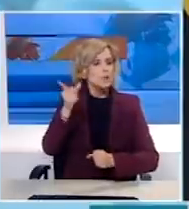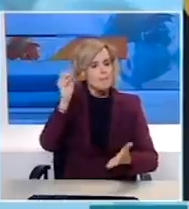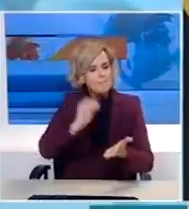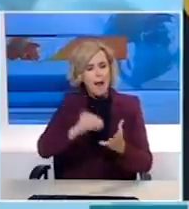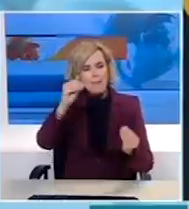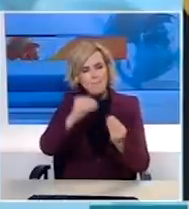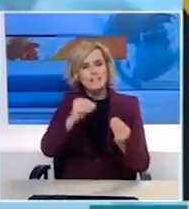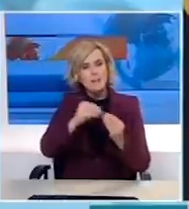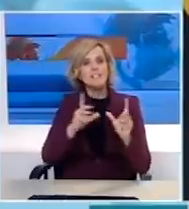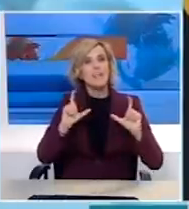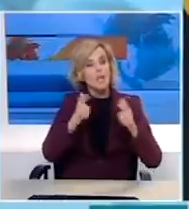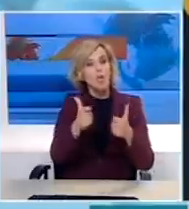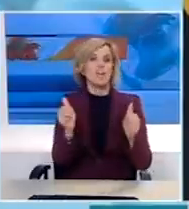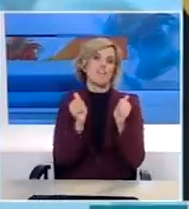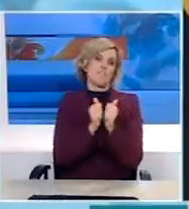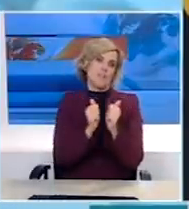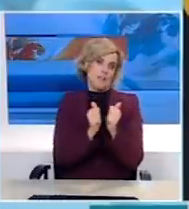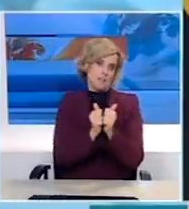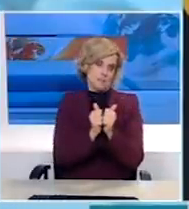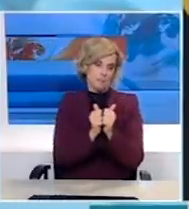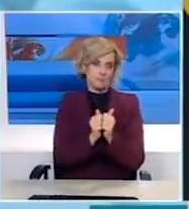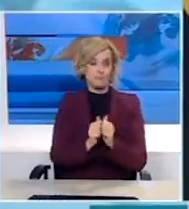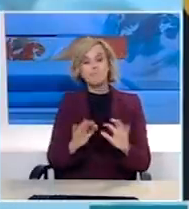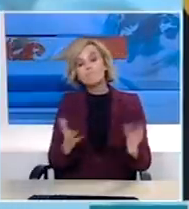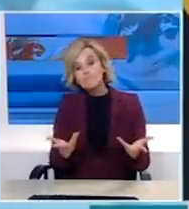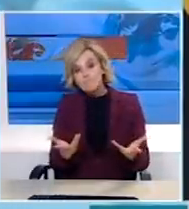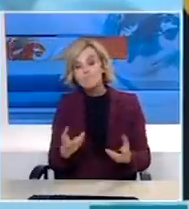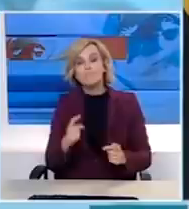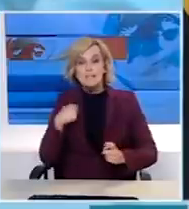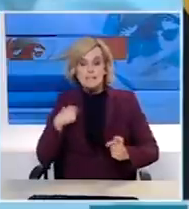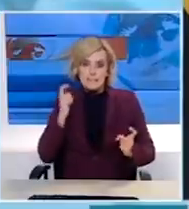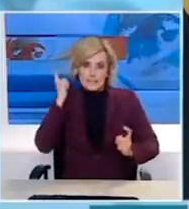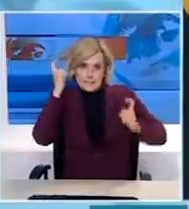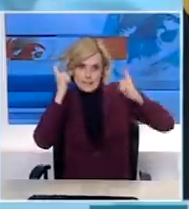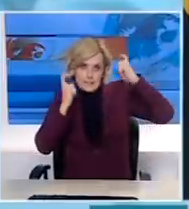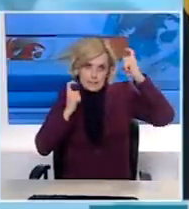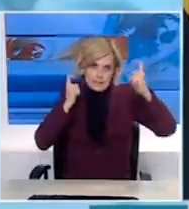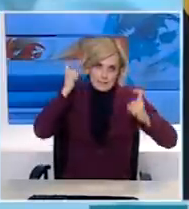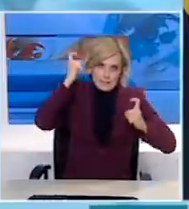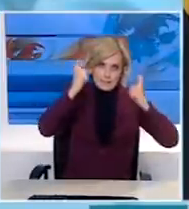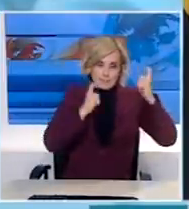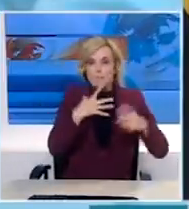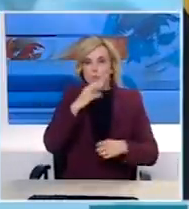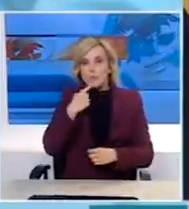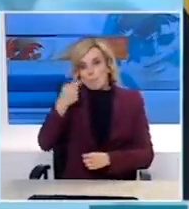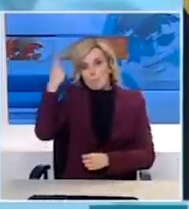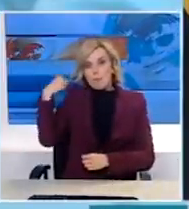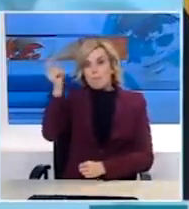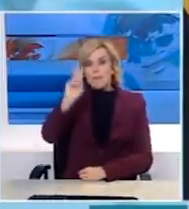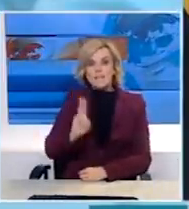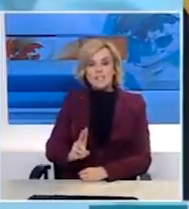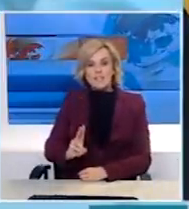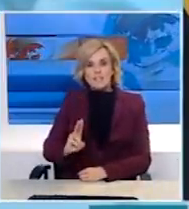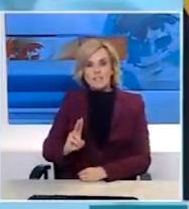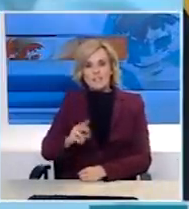ανθρώπους, μαζί με τους αγαπημένους μας. Η αλήθεια είναι ότι μας προκαλούν προβληματισμό φαινόμενα όπως αυτά που παρατηρήθηκαν την περασμένη Παρασκευή στην